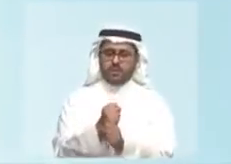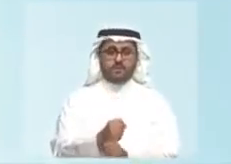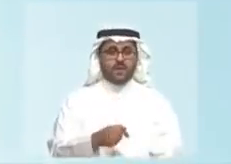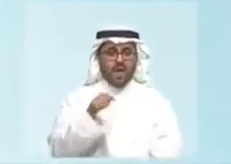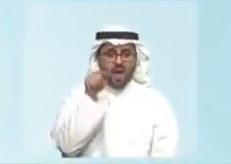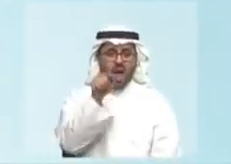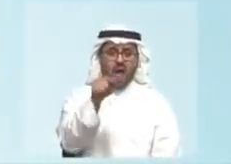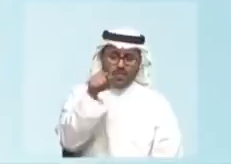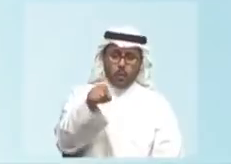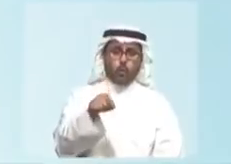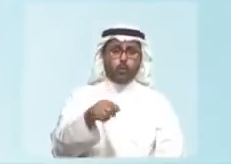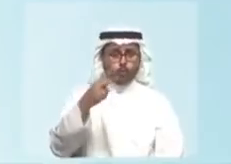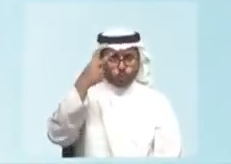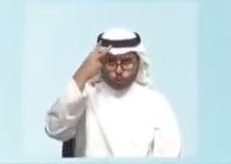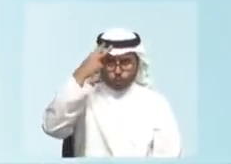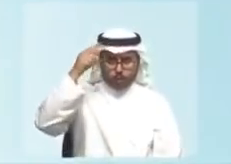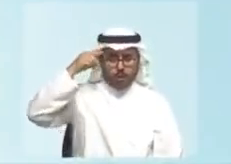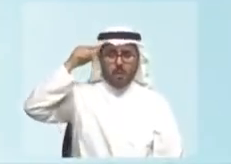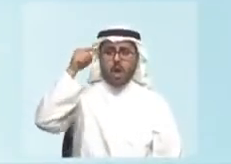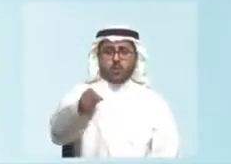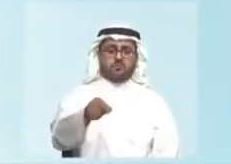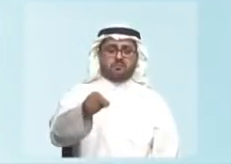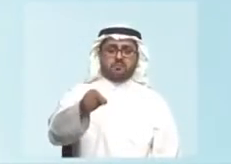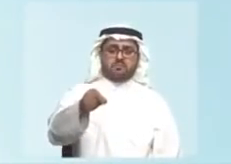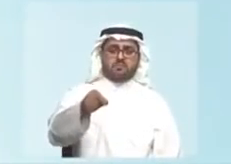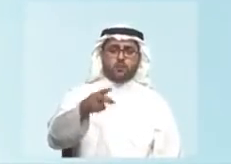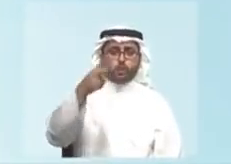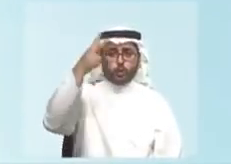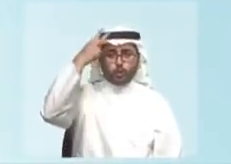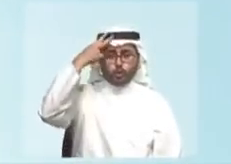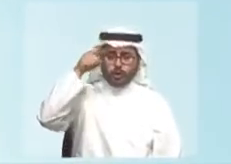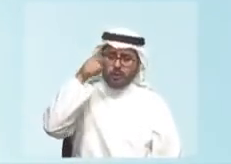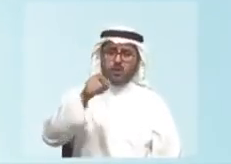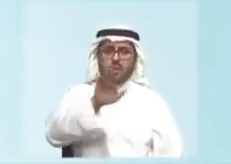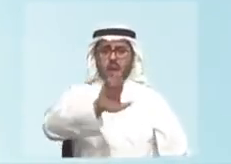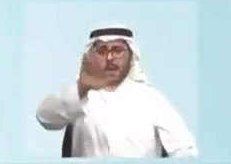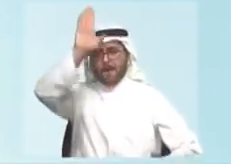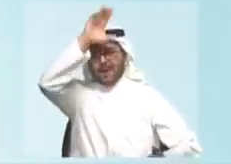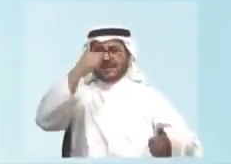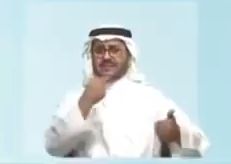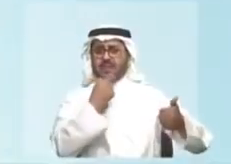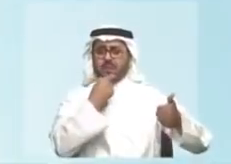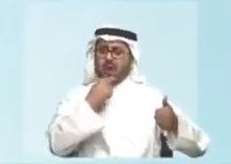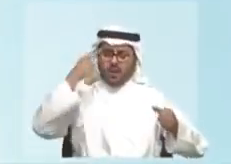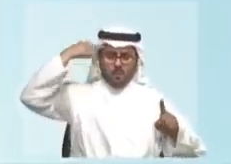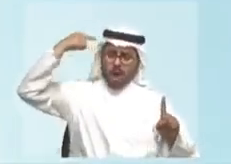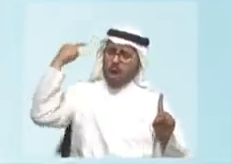هذه هي المملكة العربية السعودية، هذا هو الملك سلمان.